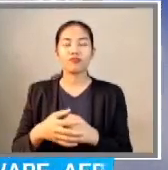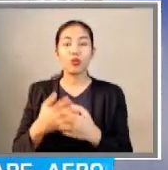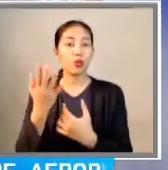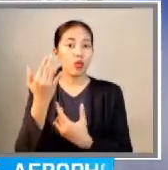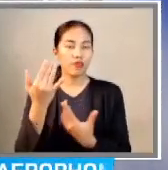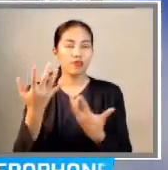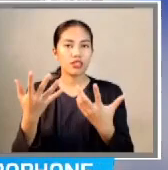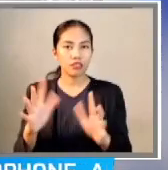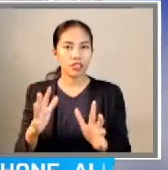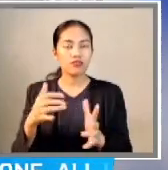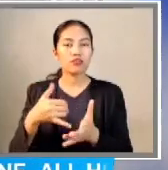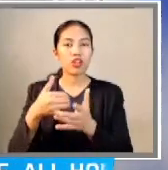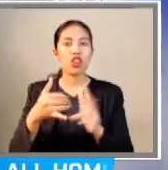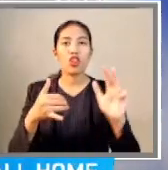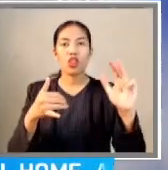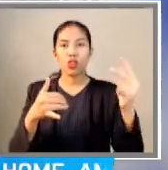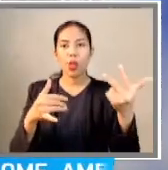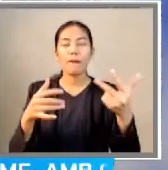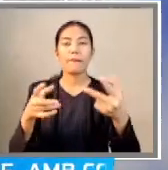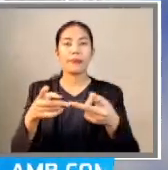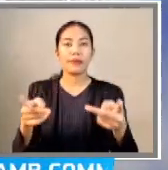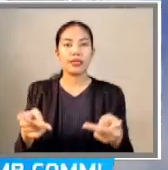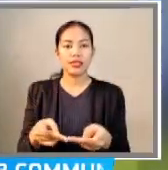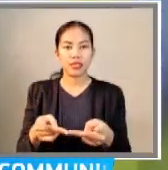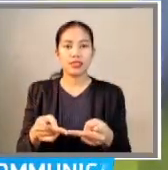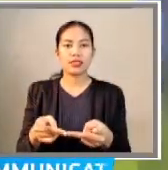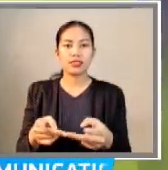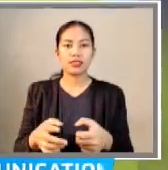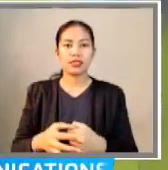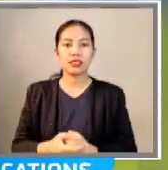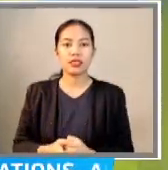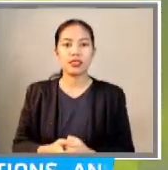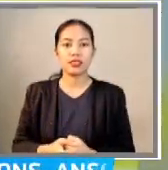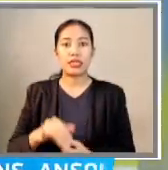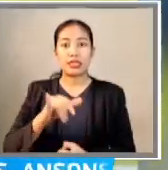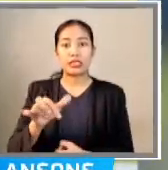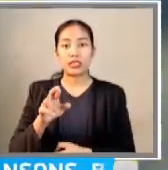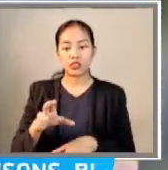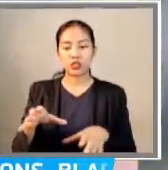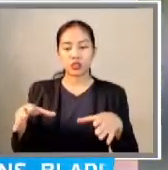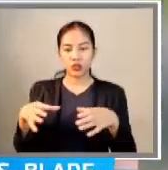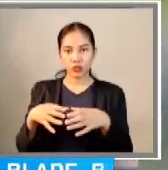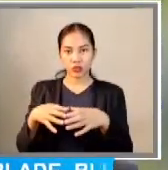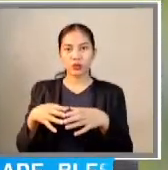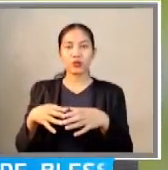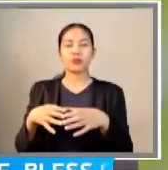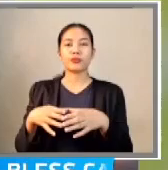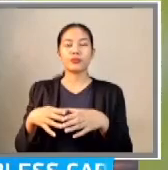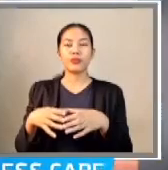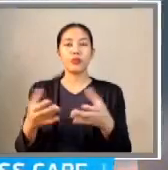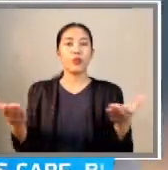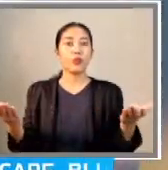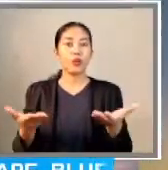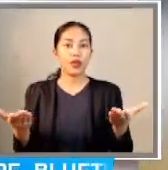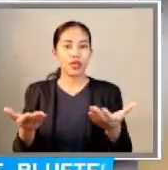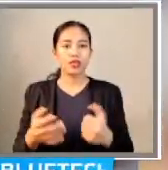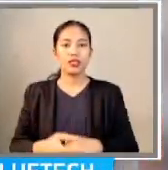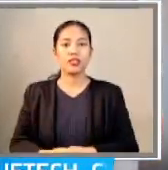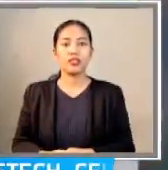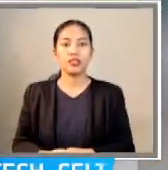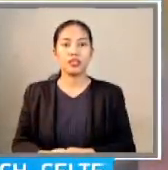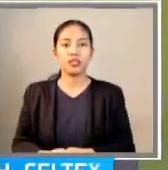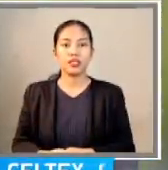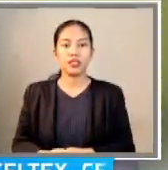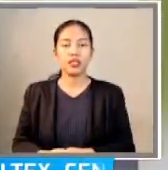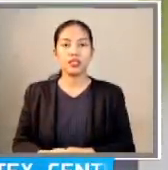pwesto sa unang yugto ng OKA Junior Category na ginanap sa Circuito South Garda Karting sa Lonato,